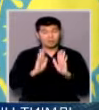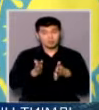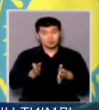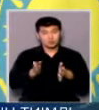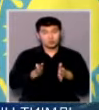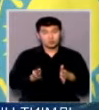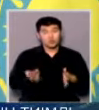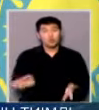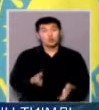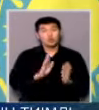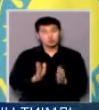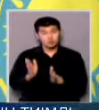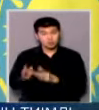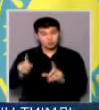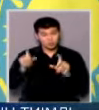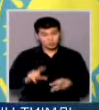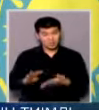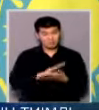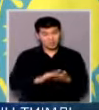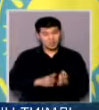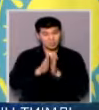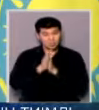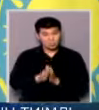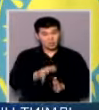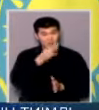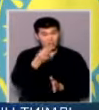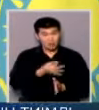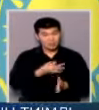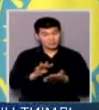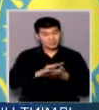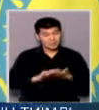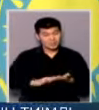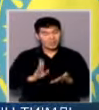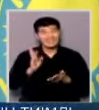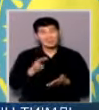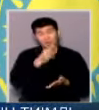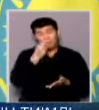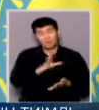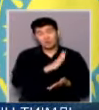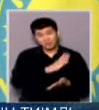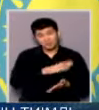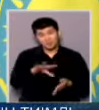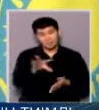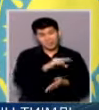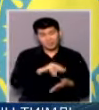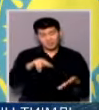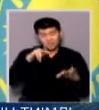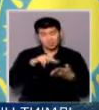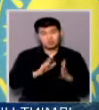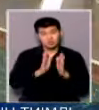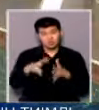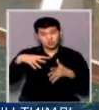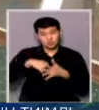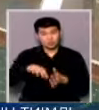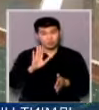отырамыз. Барлық арыз өтініштерге берілген жауаптар мені келіп тіркелген кім жауап берді оны? Соның барлығы бір жүйеде болатын